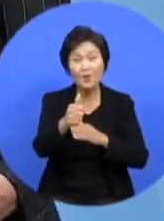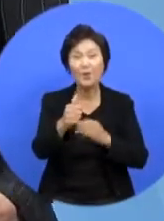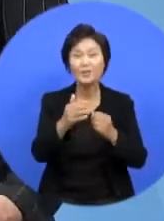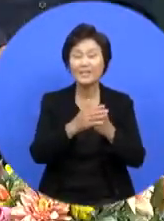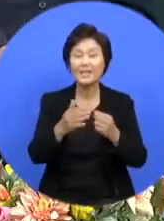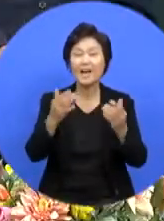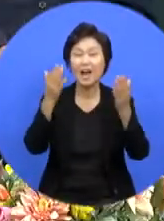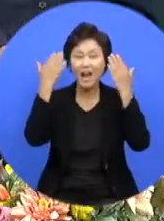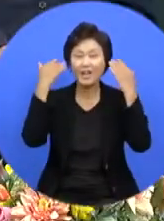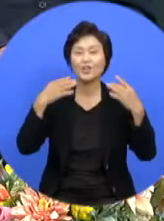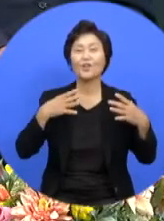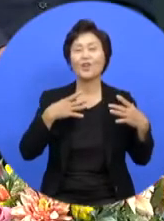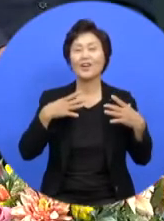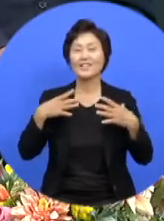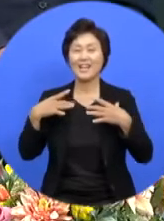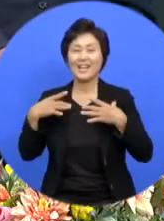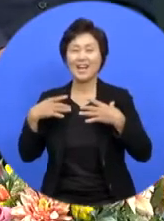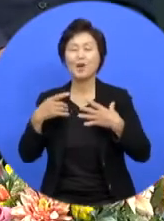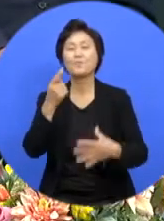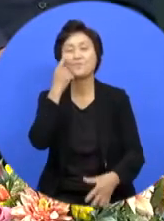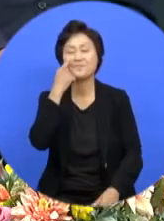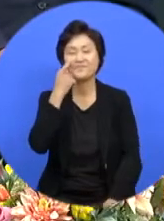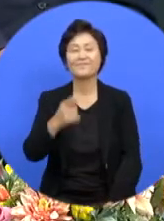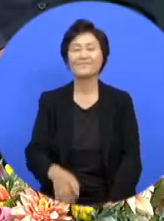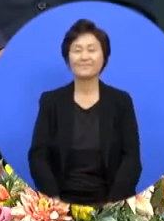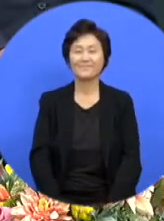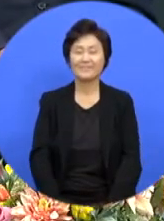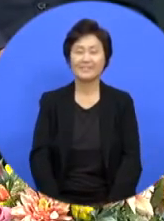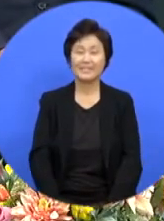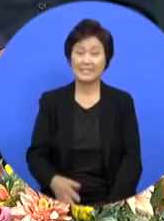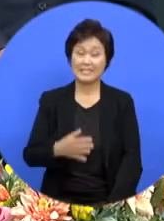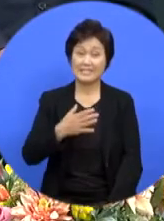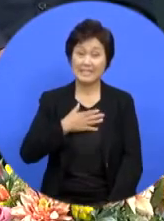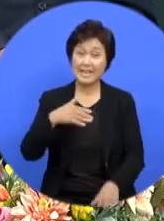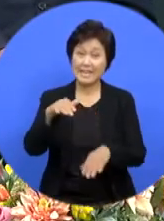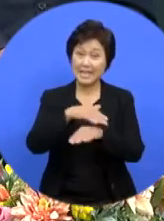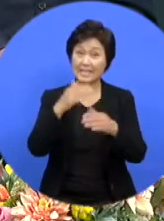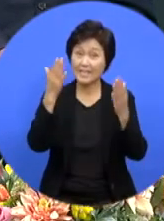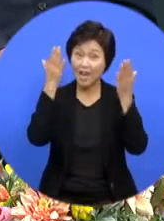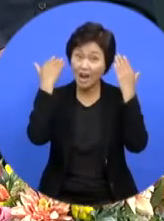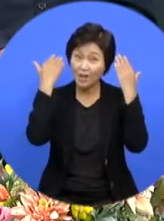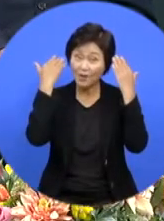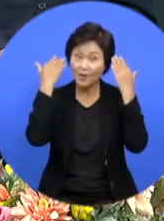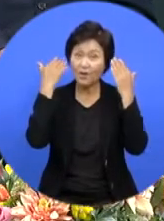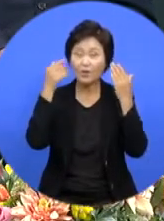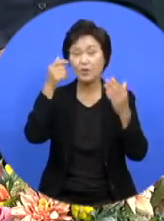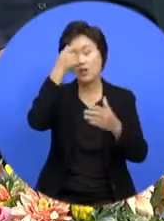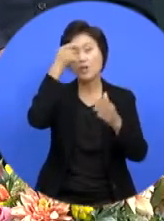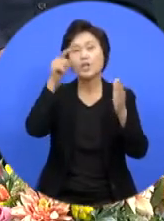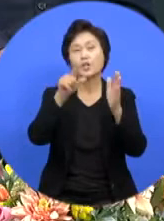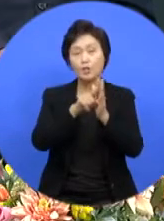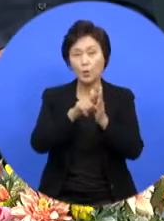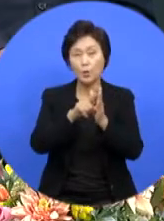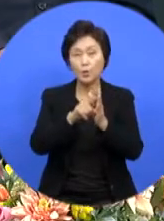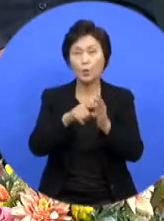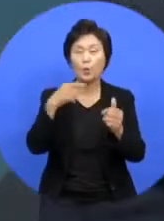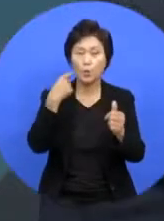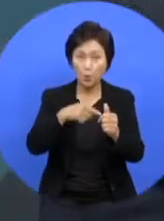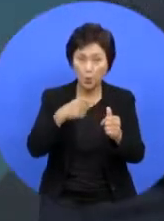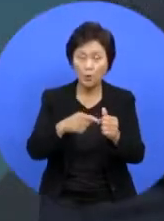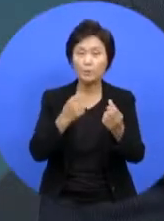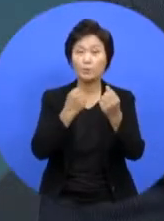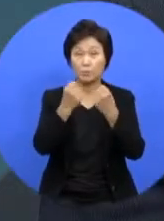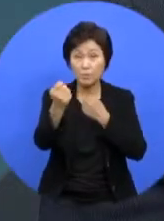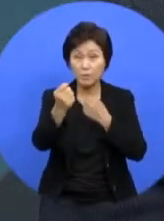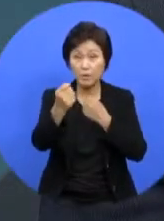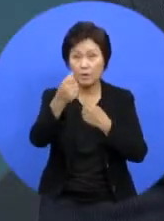해주세요. 우리 학교는? 저희 학교는 기독교 교육을 함에도 불구하고 사실